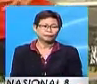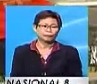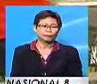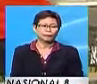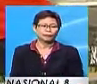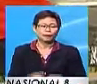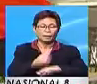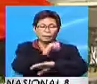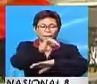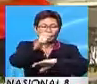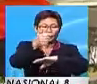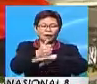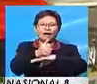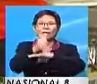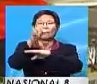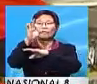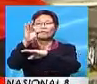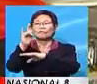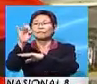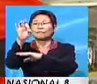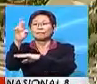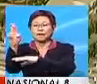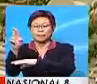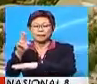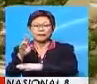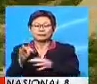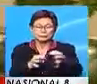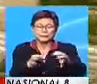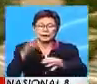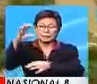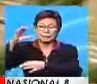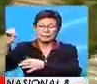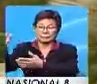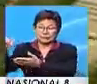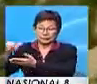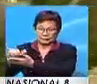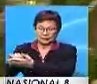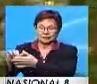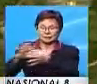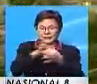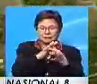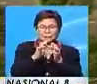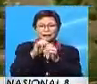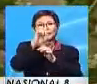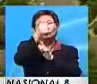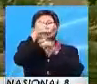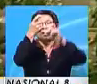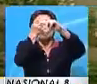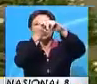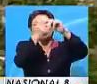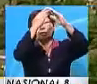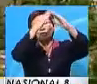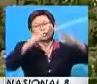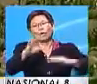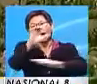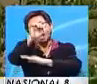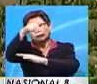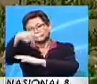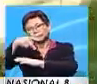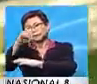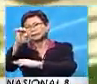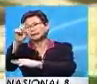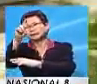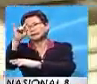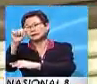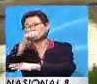jelas pengasas fiber at home sedang berhad shaharin Saman syarikatnya bekerjasama dengan 10 pemaju Perumahan termasuk SP Setia Seran